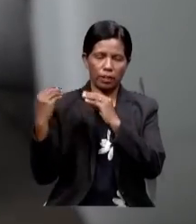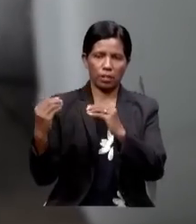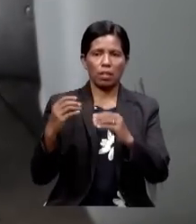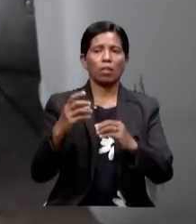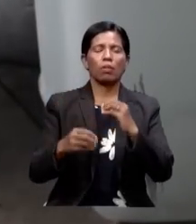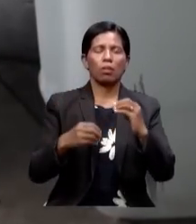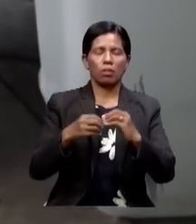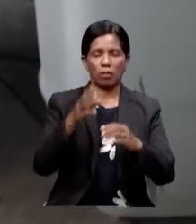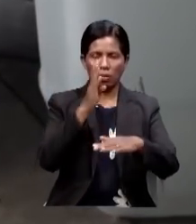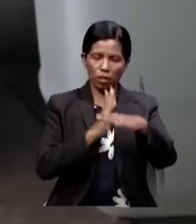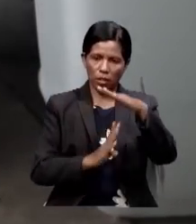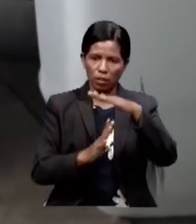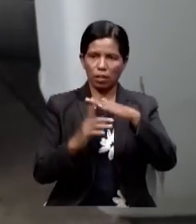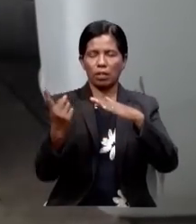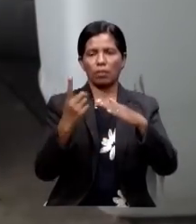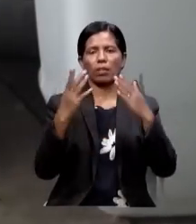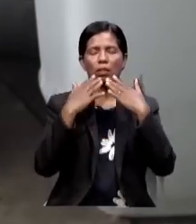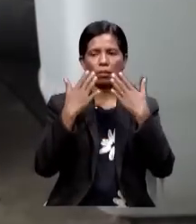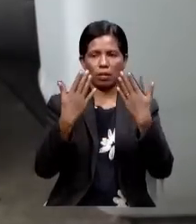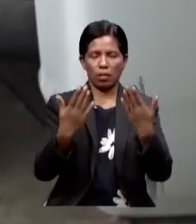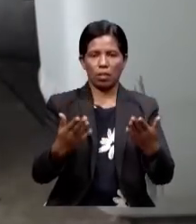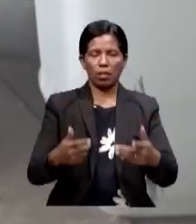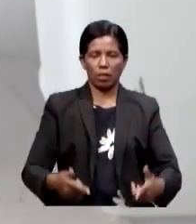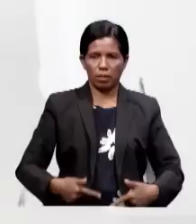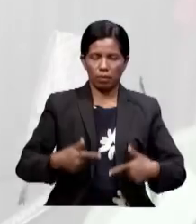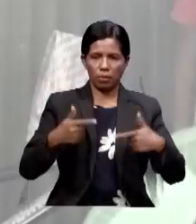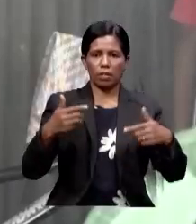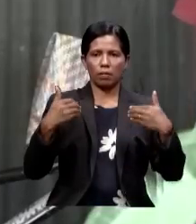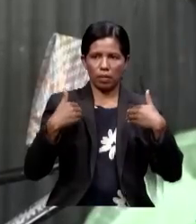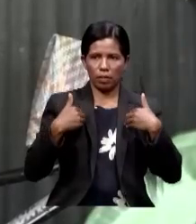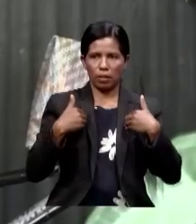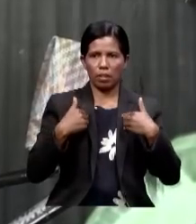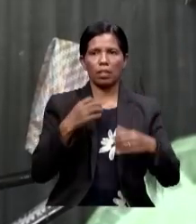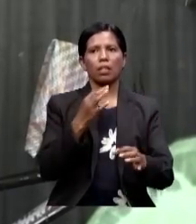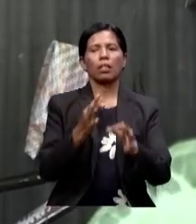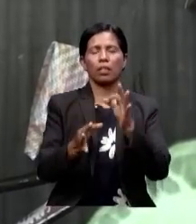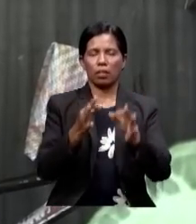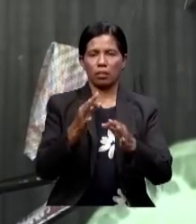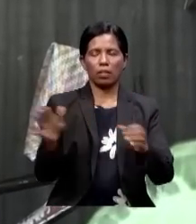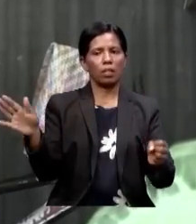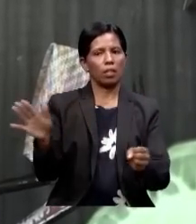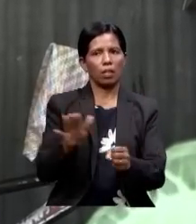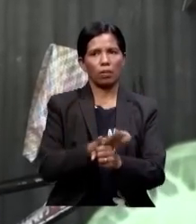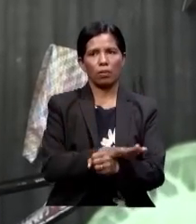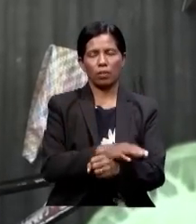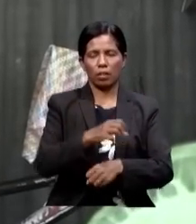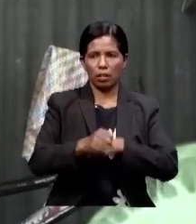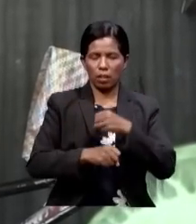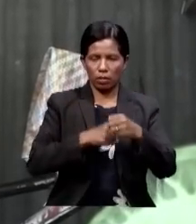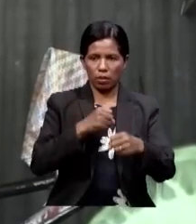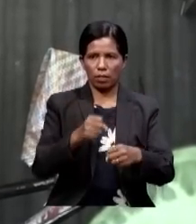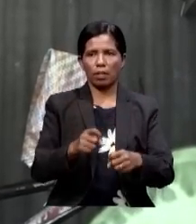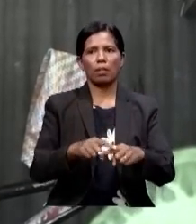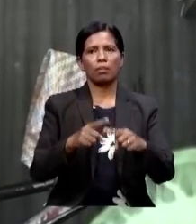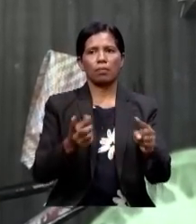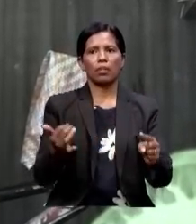ho haraikan na faten agradece, ho moris ne be iha. Maske, na kono ho susar no terus. Mai